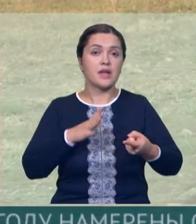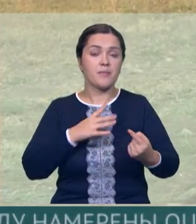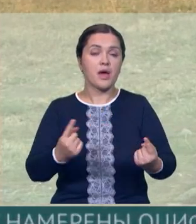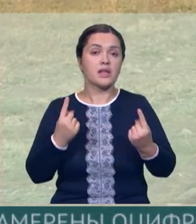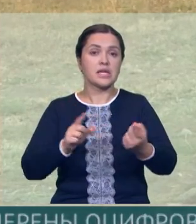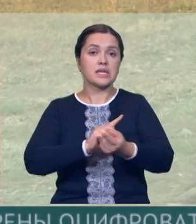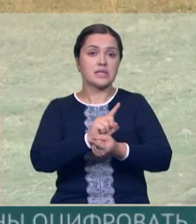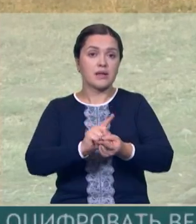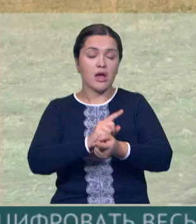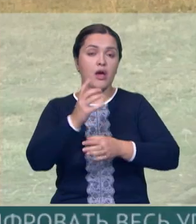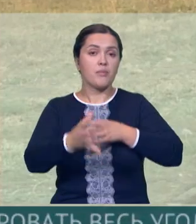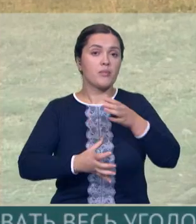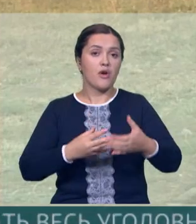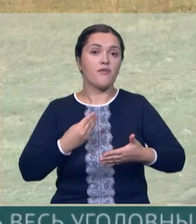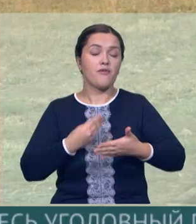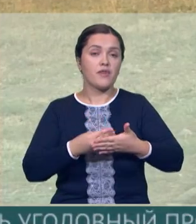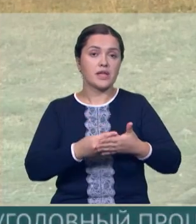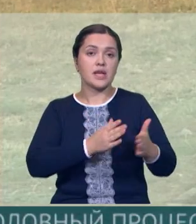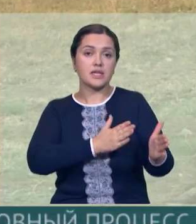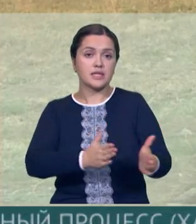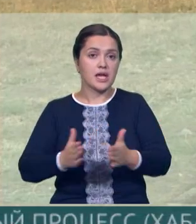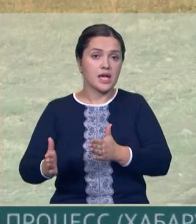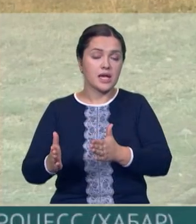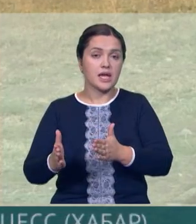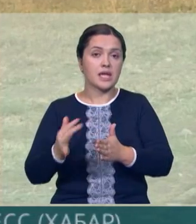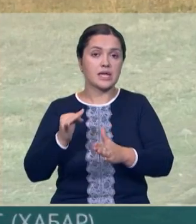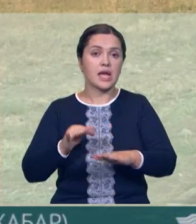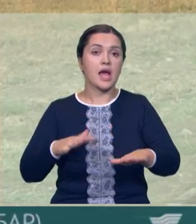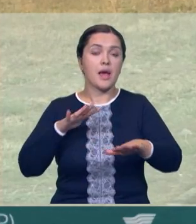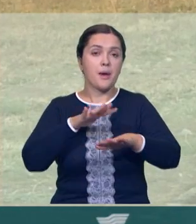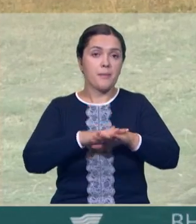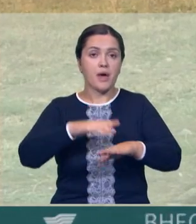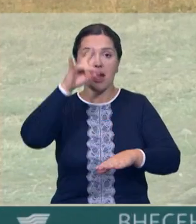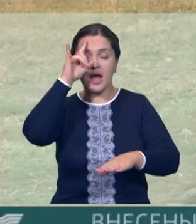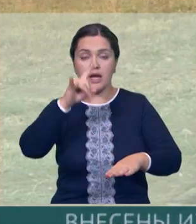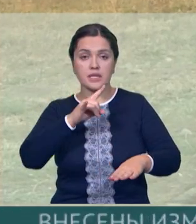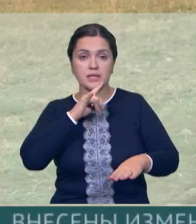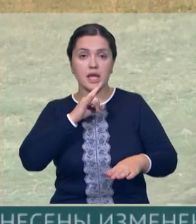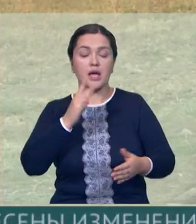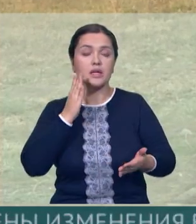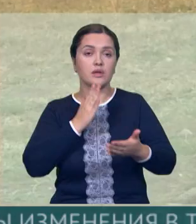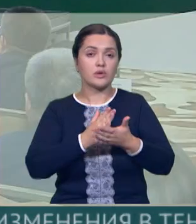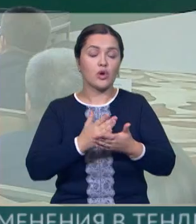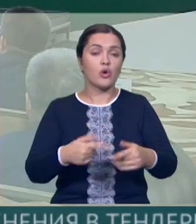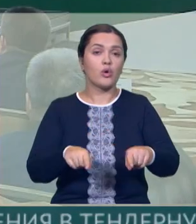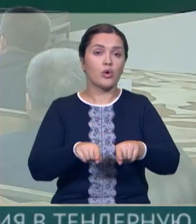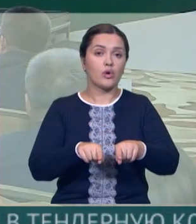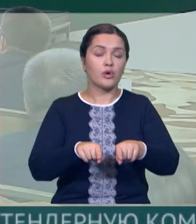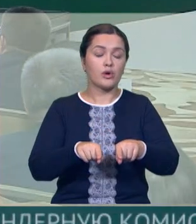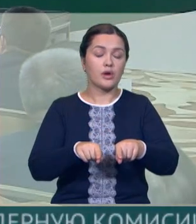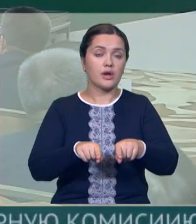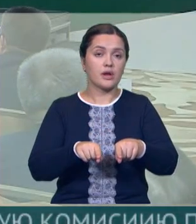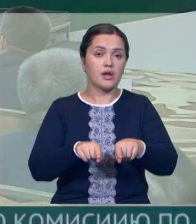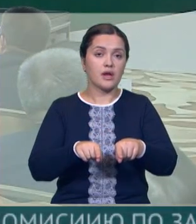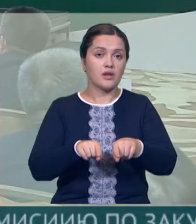изменилась мировая финансовая система и банковский казахстанский рынок. Более того, все